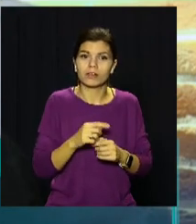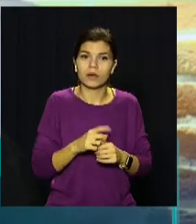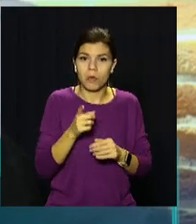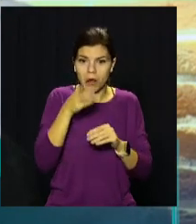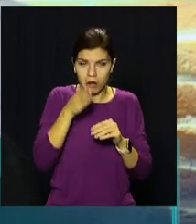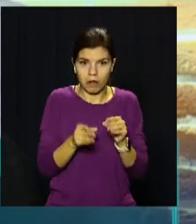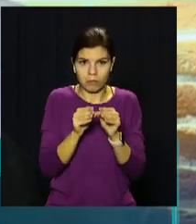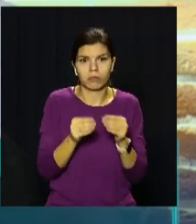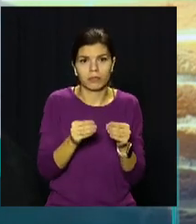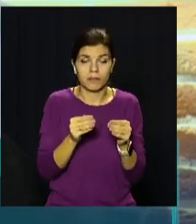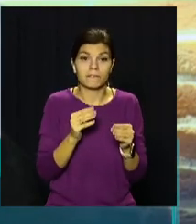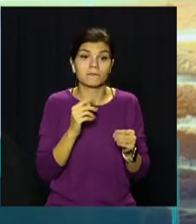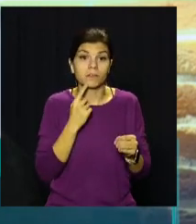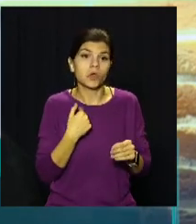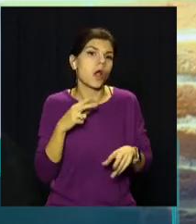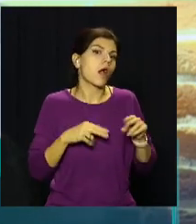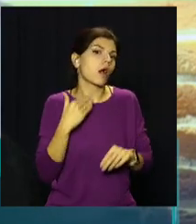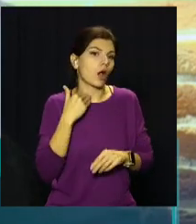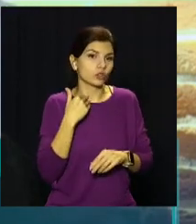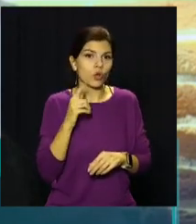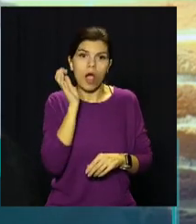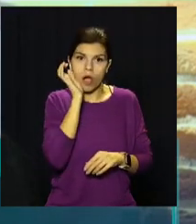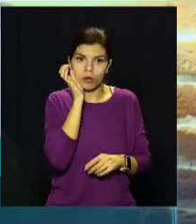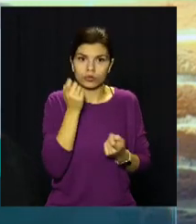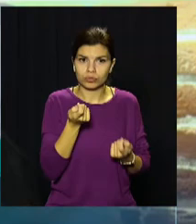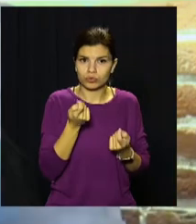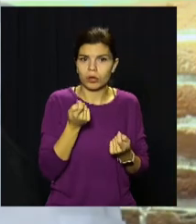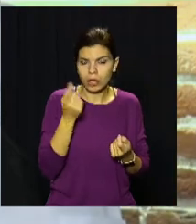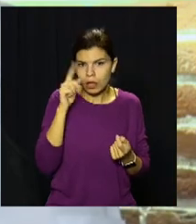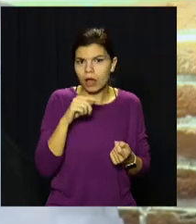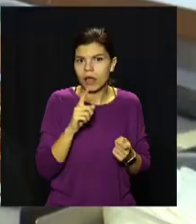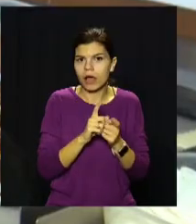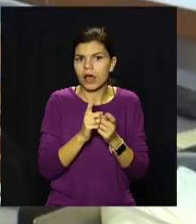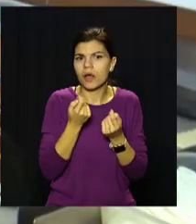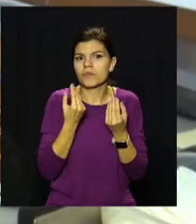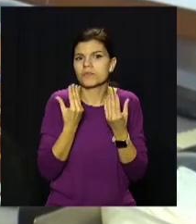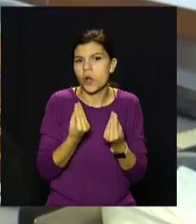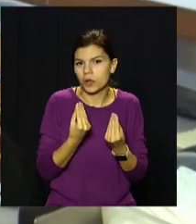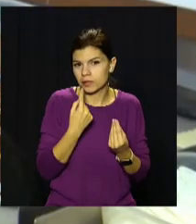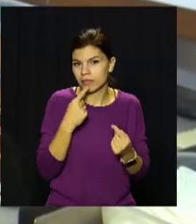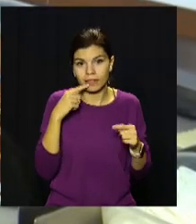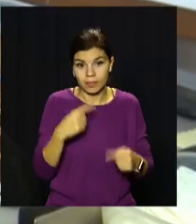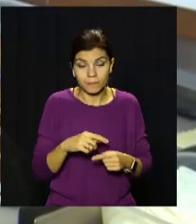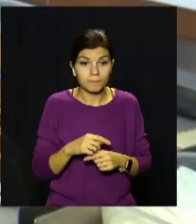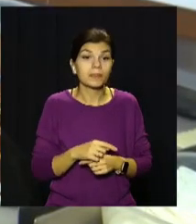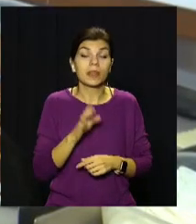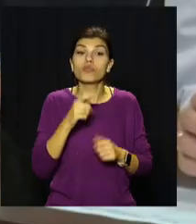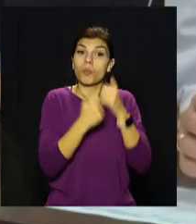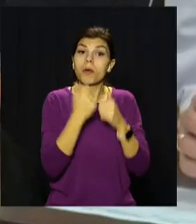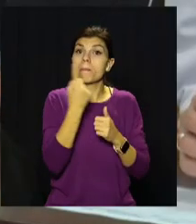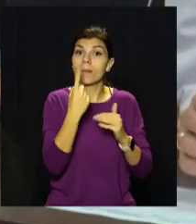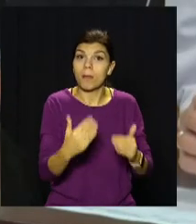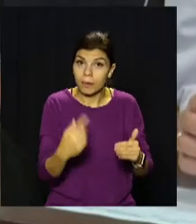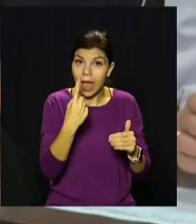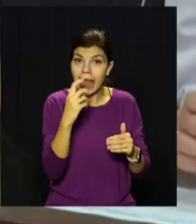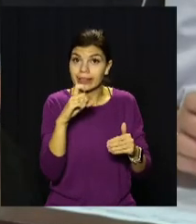сильно була. Єдине, мені показало, що трохи орехи були як трохи такі, знаєте, як прогорклі. Умова першого етапу кондитерського конкурсу –